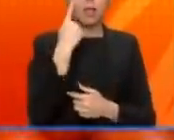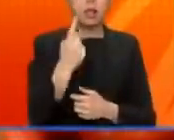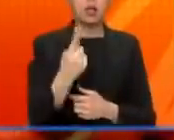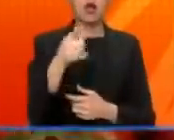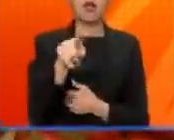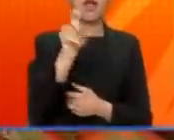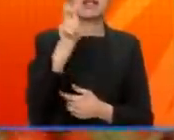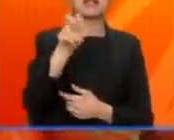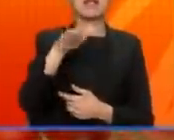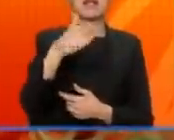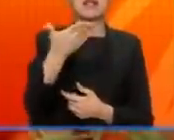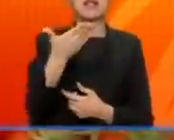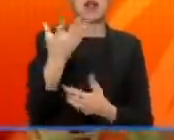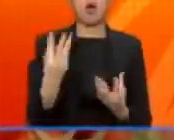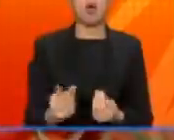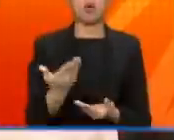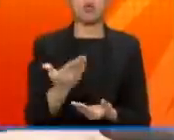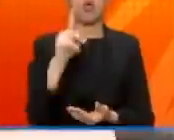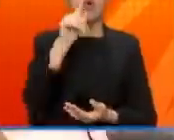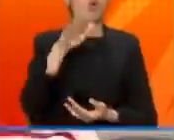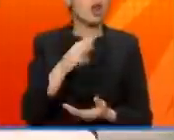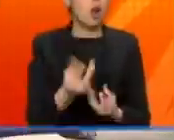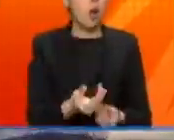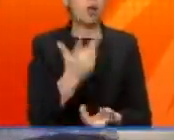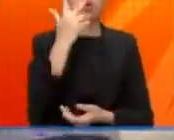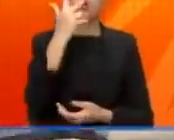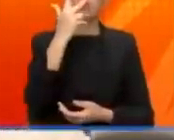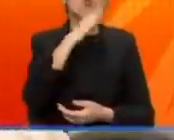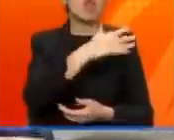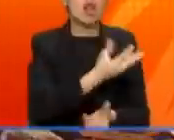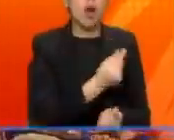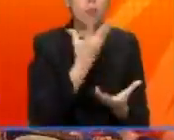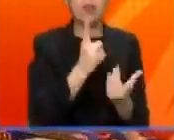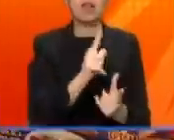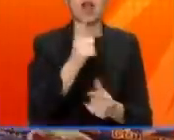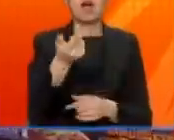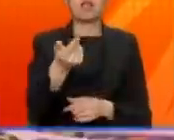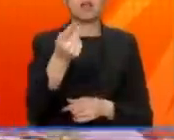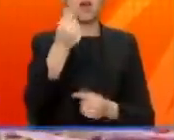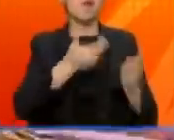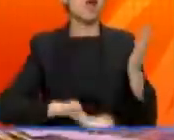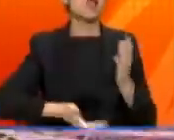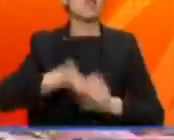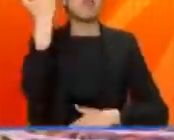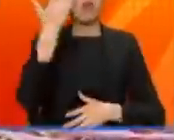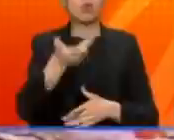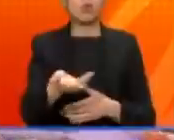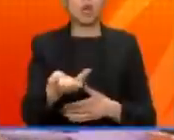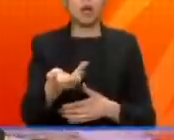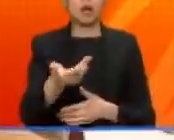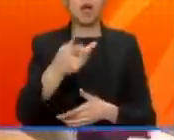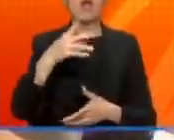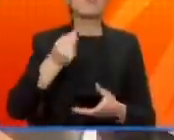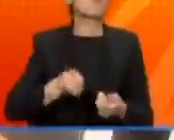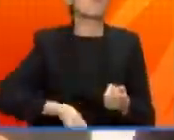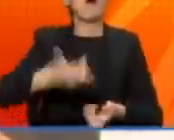Şu anda görüyorsun domates 8 lira, 10 lira. En kötü domatesin 5 lira. Fiyatlar uçmuş. Diğer sebzeler de çok